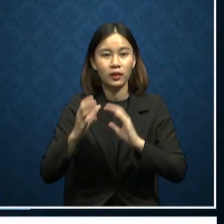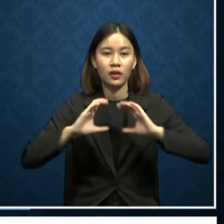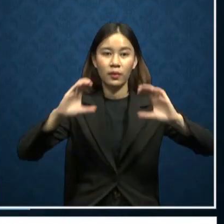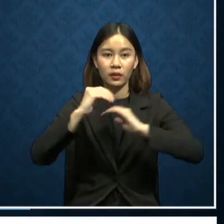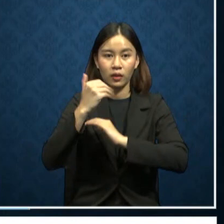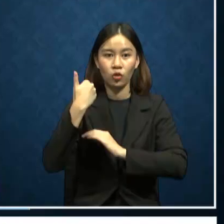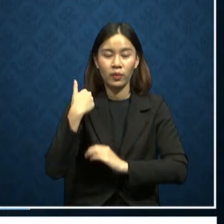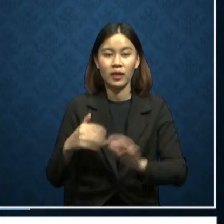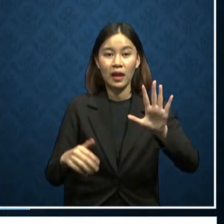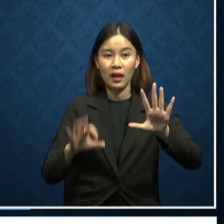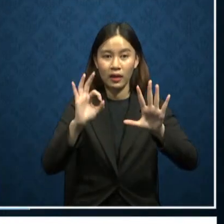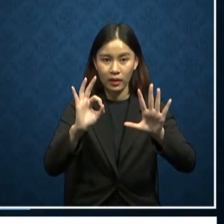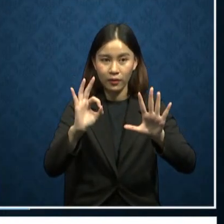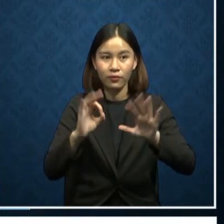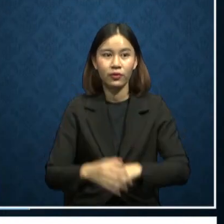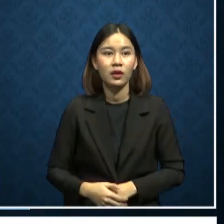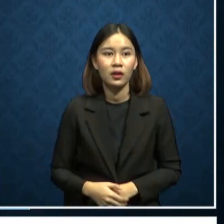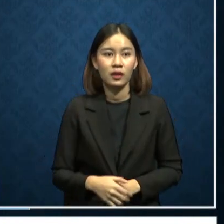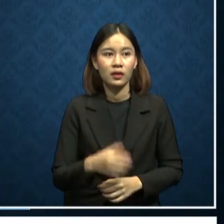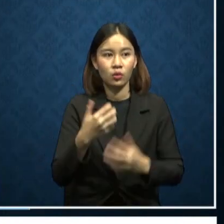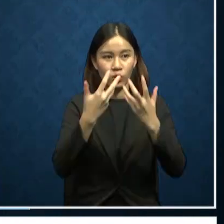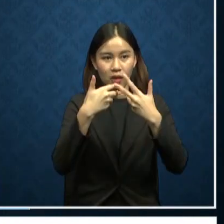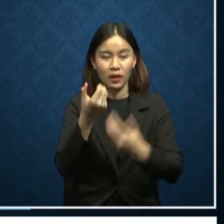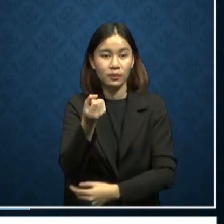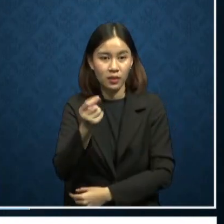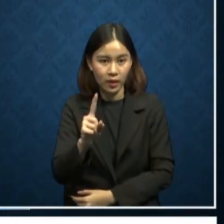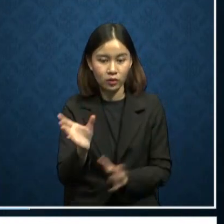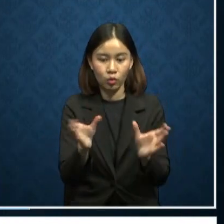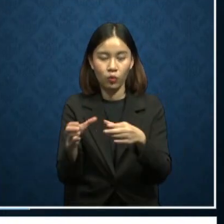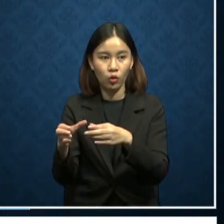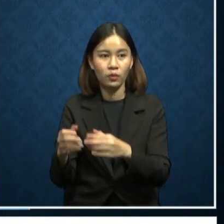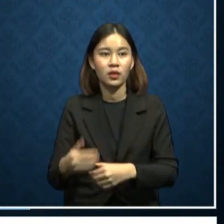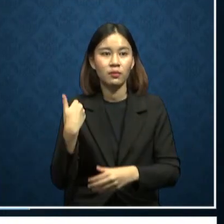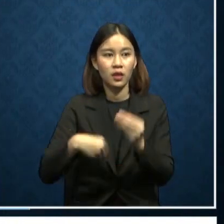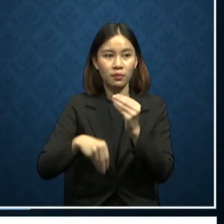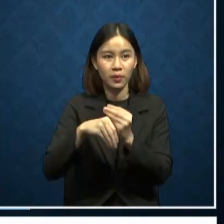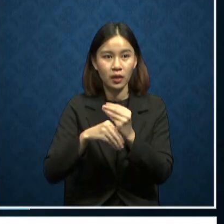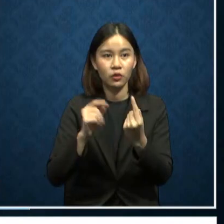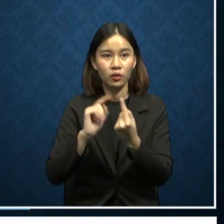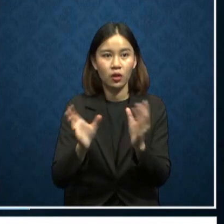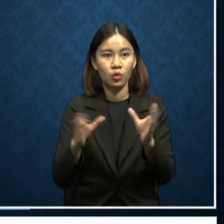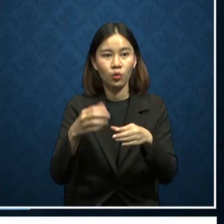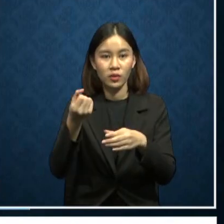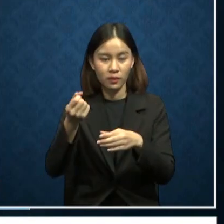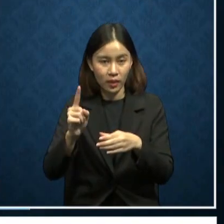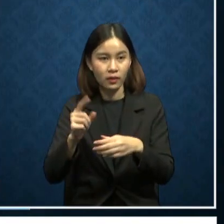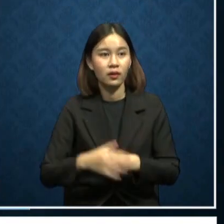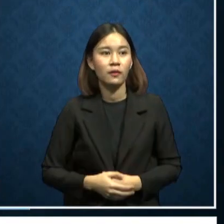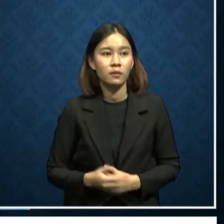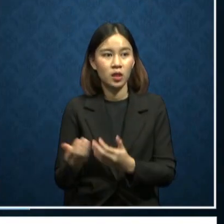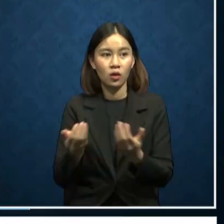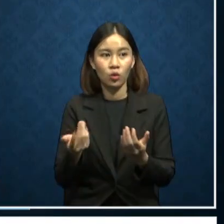คือกลุ่ม5fและกลุ่ม 11อุสหกรรมในส่วนที่กรรมการในเสนเพิ่มเติมก็เป็น 11กลุ่มอุตสาหกรรมลูกค้าผู้